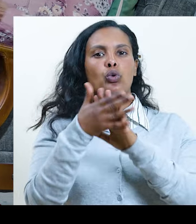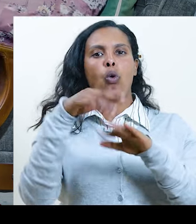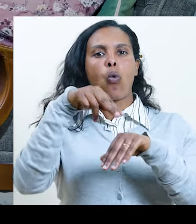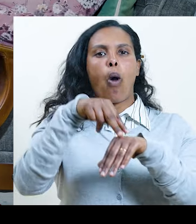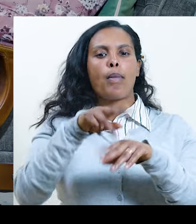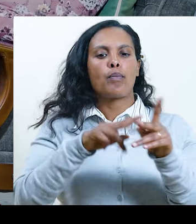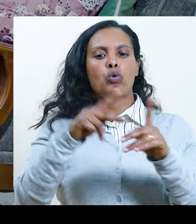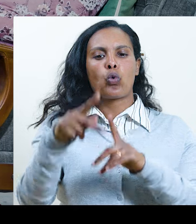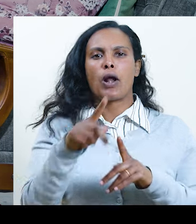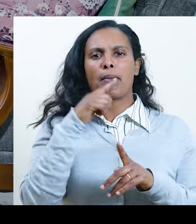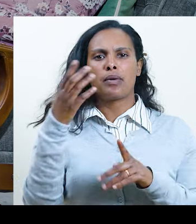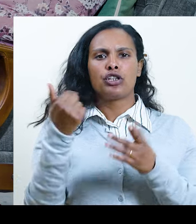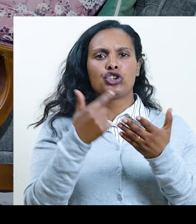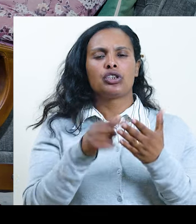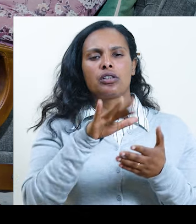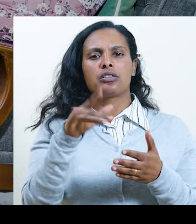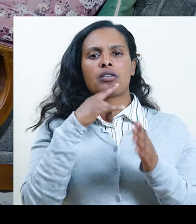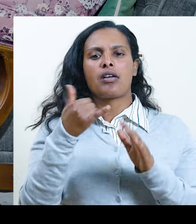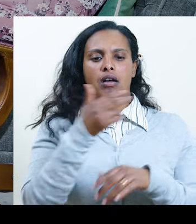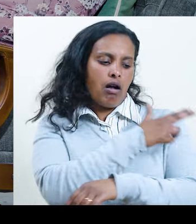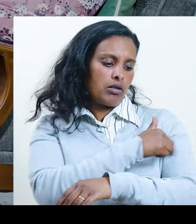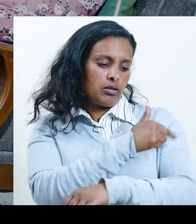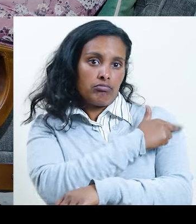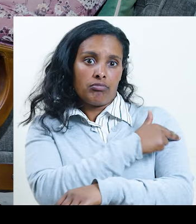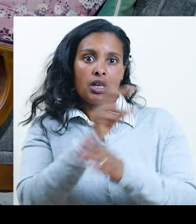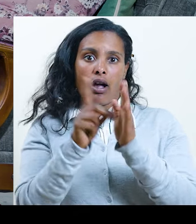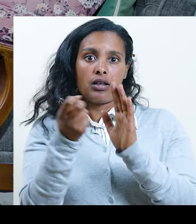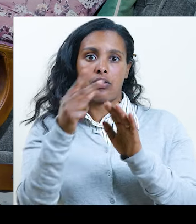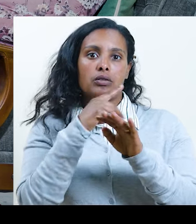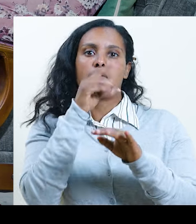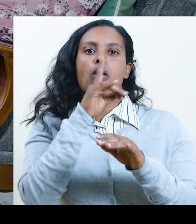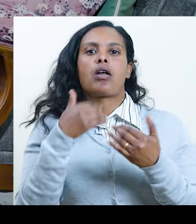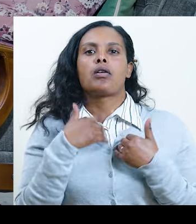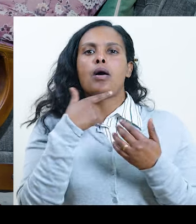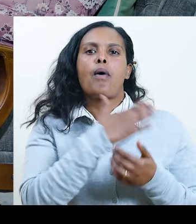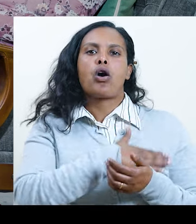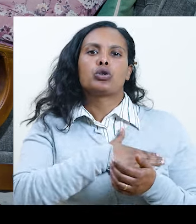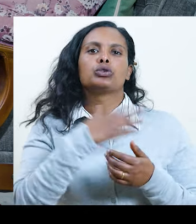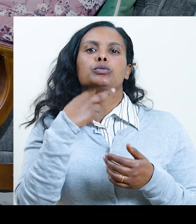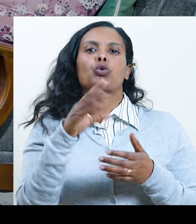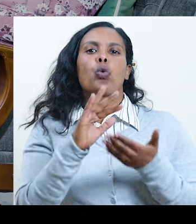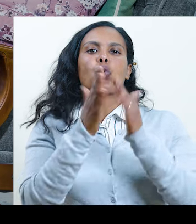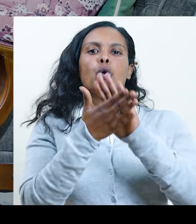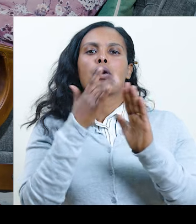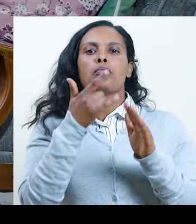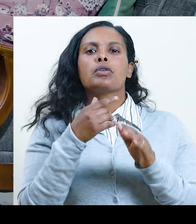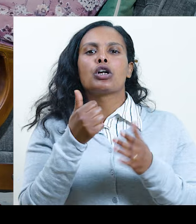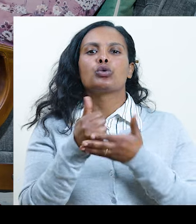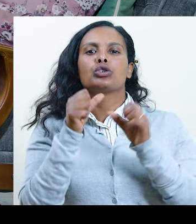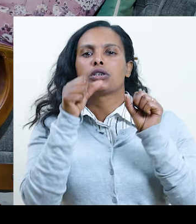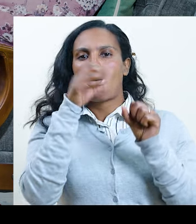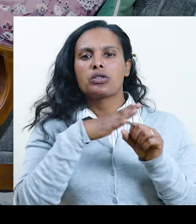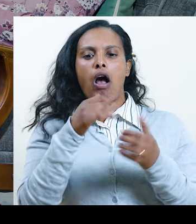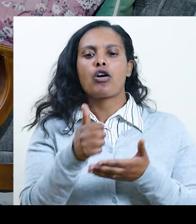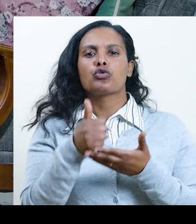እሱም ደግሞ ቋሚ ፕሮግራም ነው። እቺ ልጅ የካቲት ነው ያለችው፣ ፍትህ ያስፈልጋታል፣ ባካችሁ ድምጽ ሁኑኝ፣ የምትረዱኝ